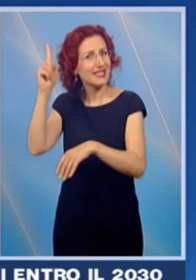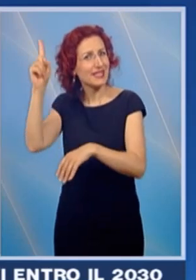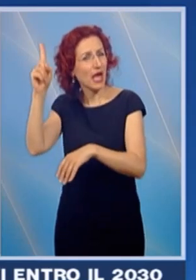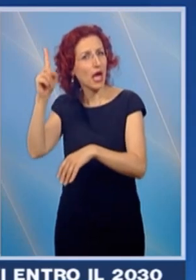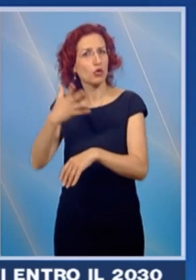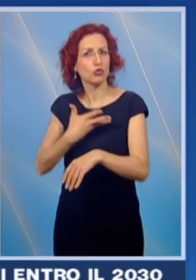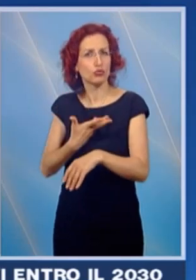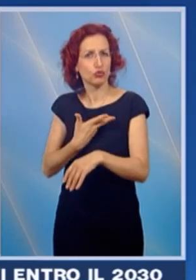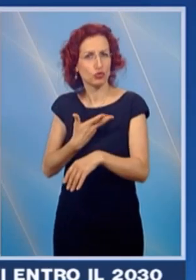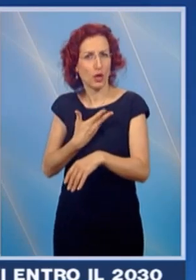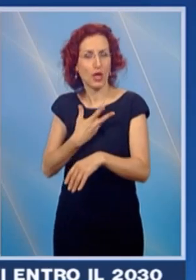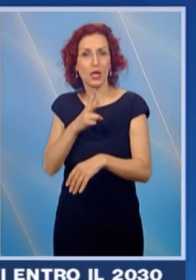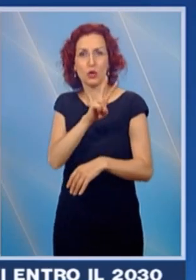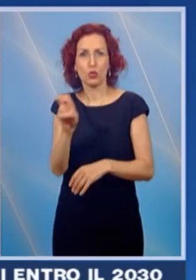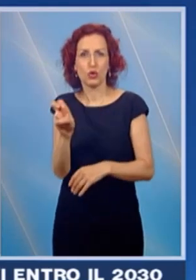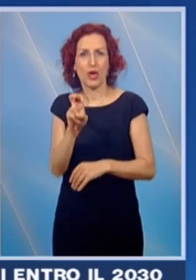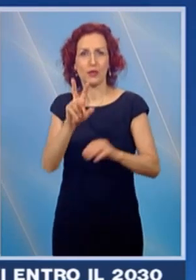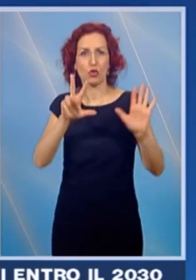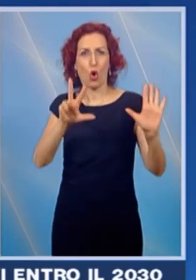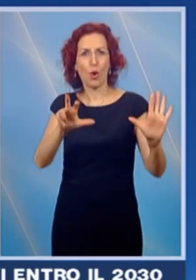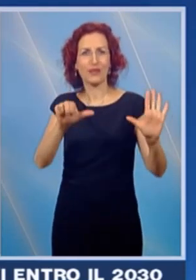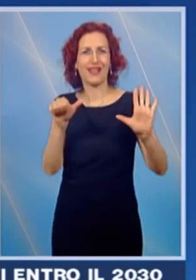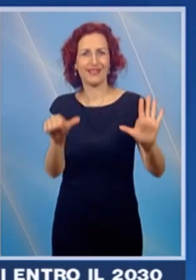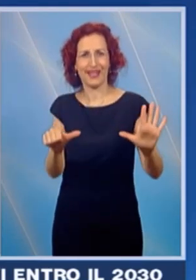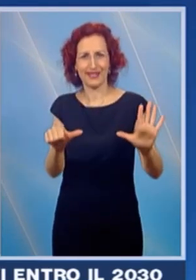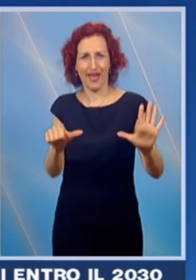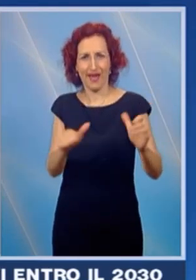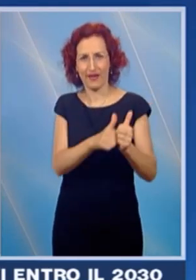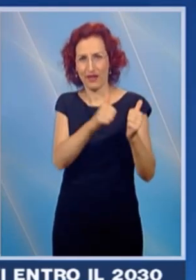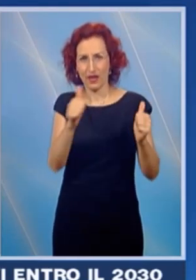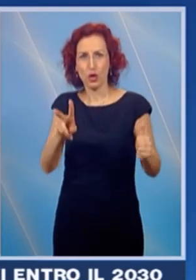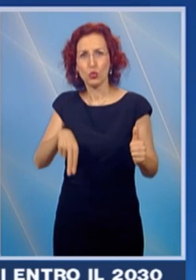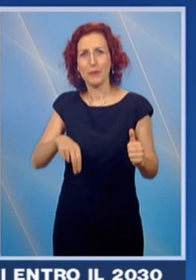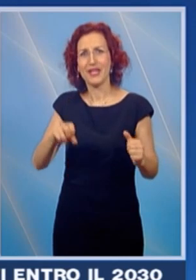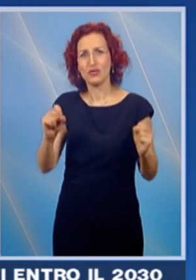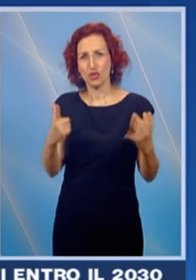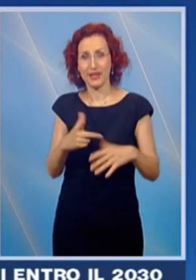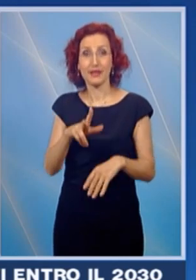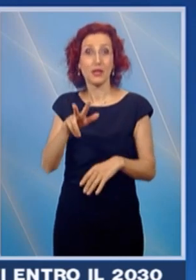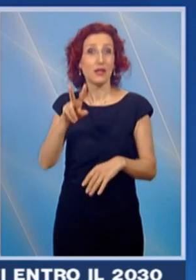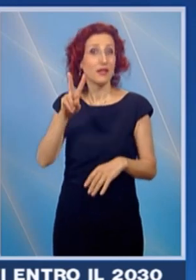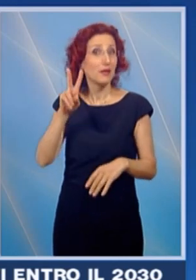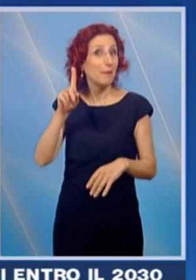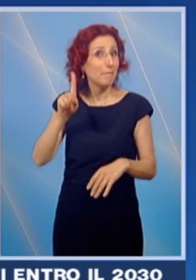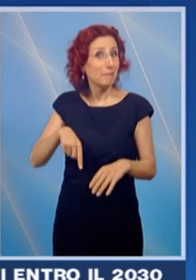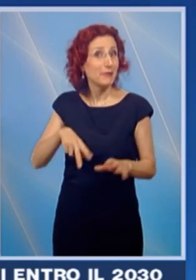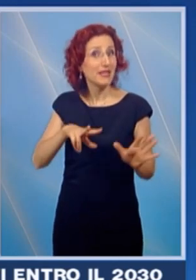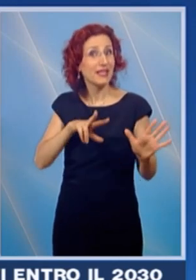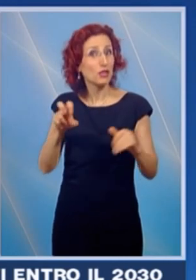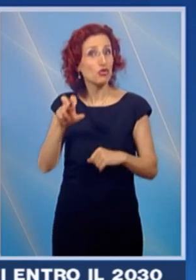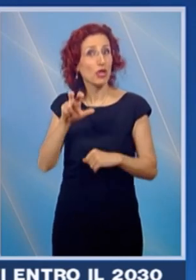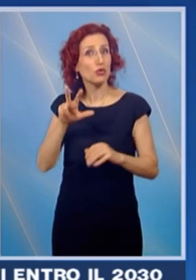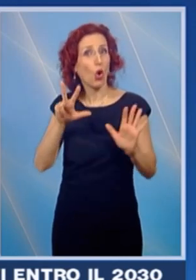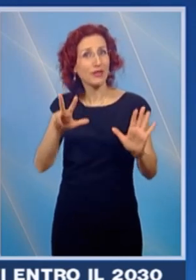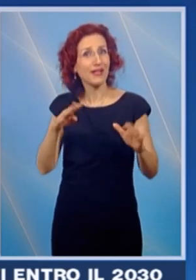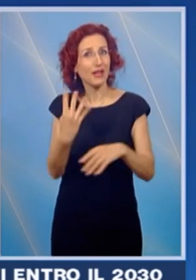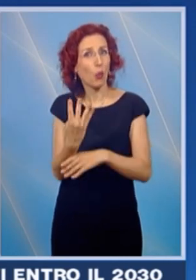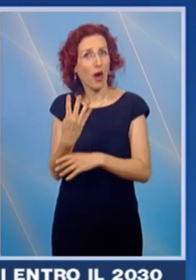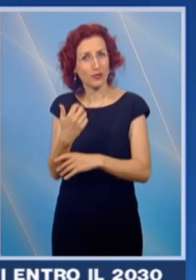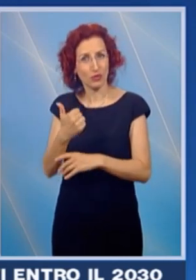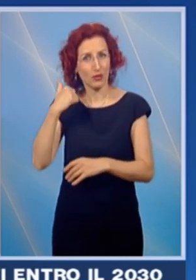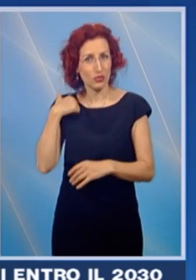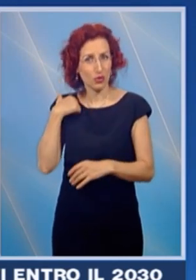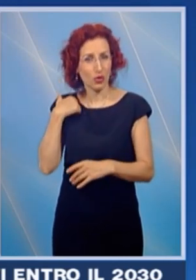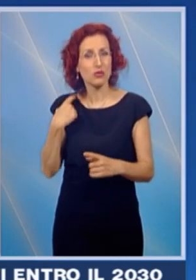dalle 286 pervenute nel 2017 alle 1354 dello scorso anno, hanno imposto una riflessione